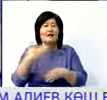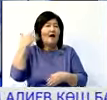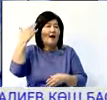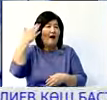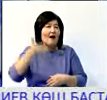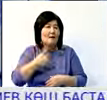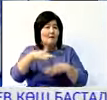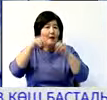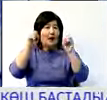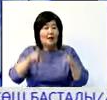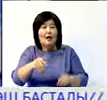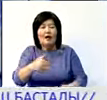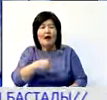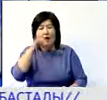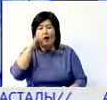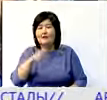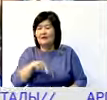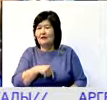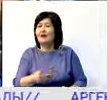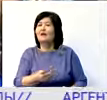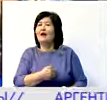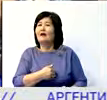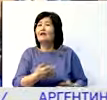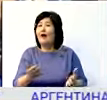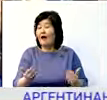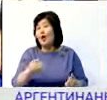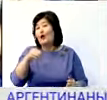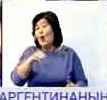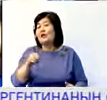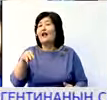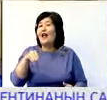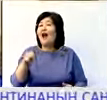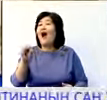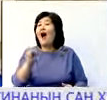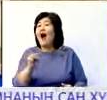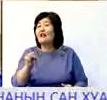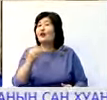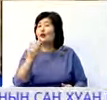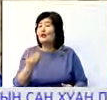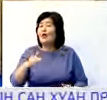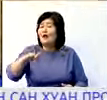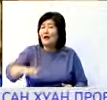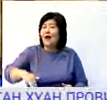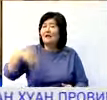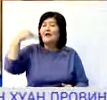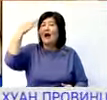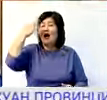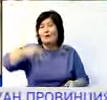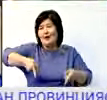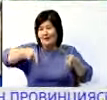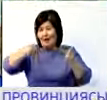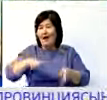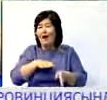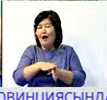талай қазақ баласының көкірегінде сайраған айқын. Тоқтар, Талғат, Айдындар сол балауса арманы ақиқатқа